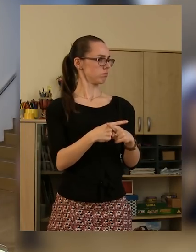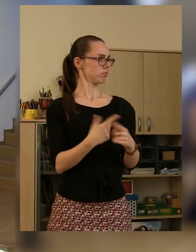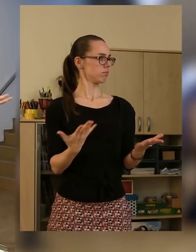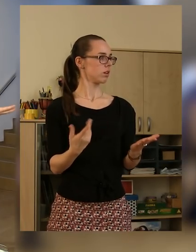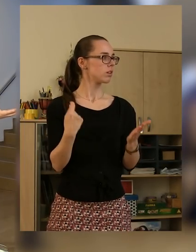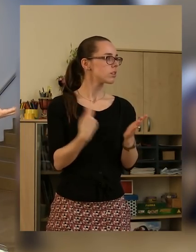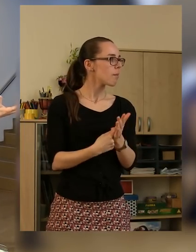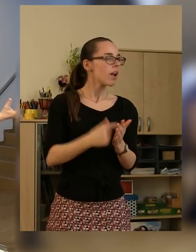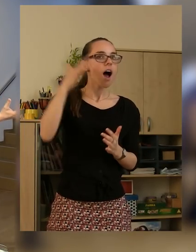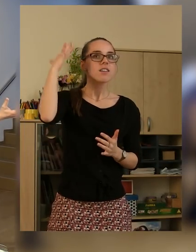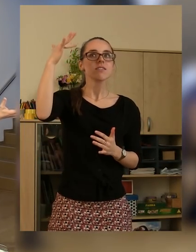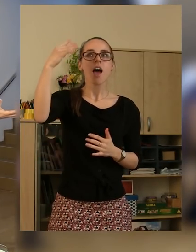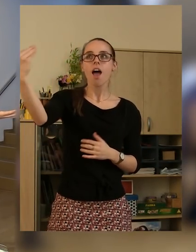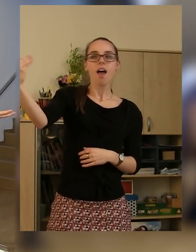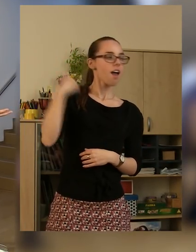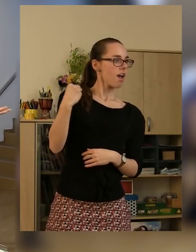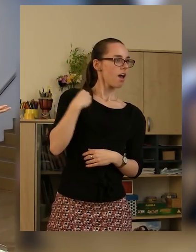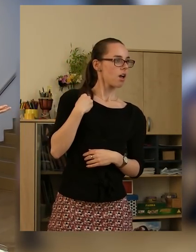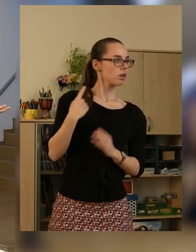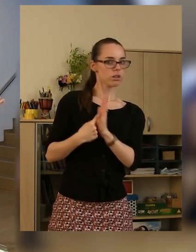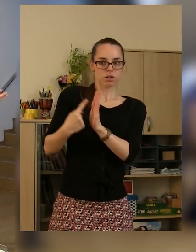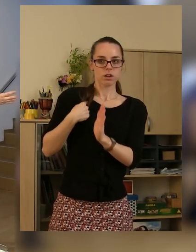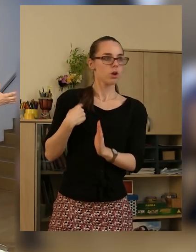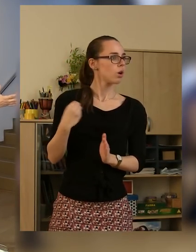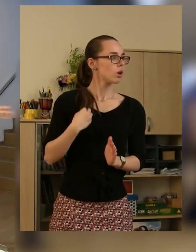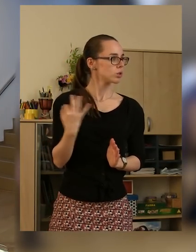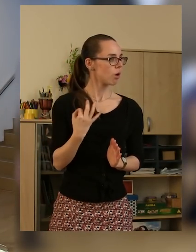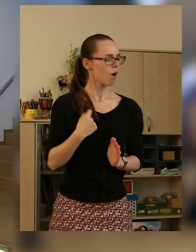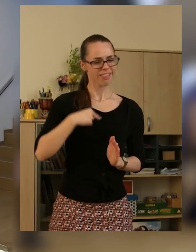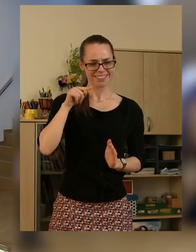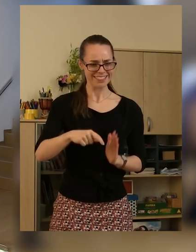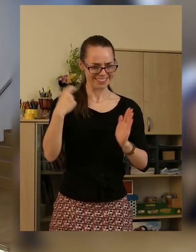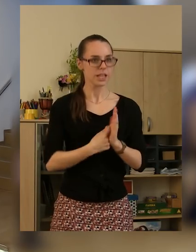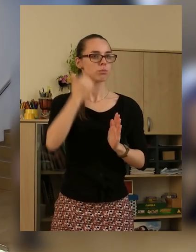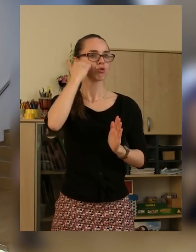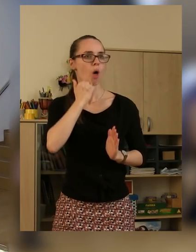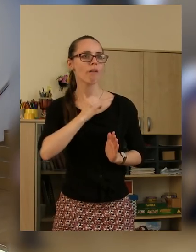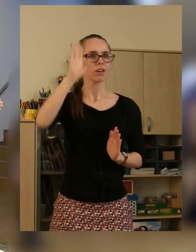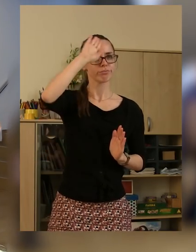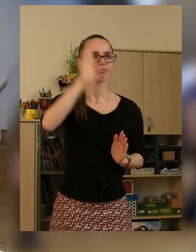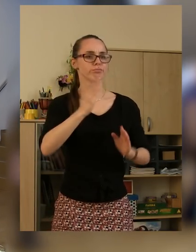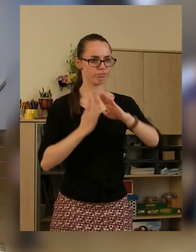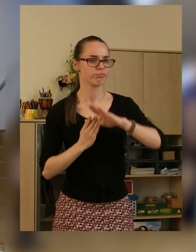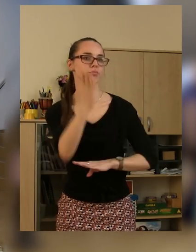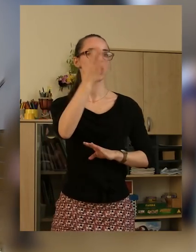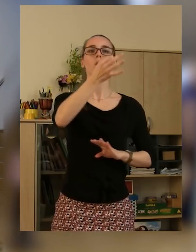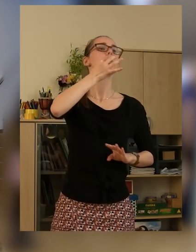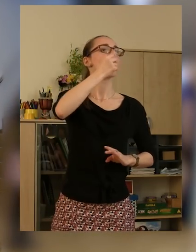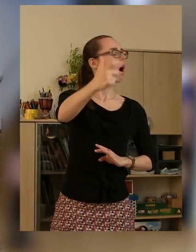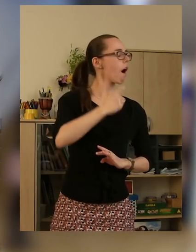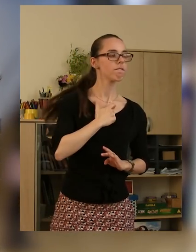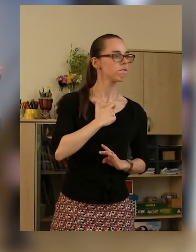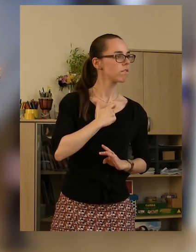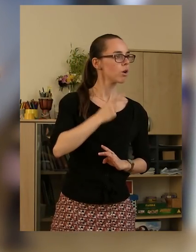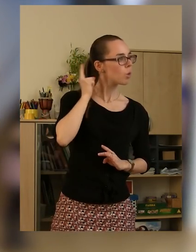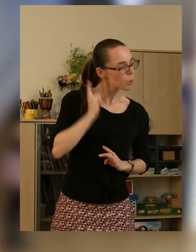nejsi tak významný, jak si o sobě myslíš. Donutím tě hodiny čučet na radiátor, prostě.